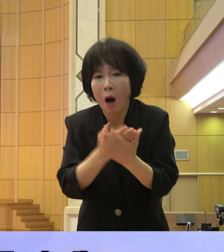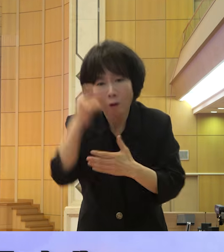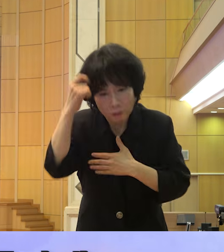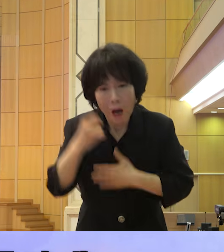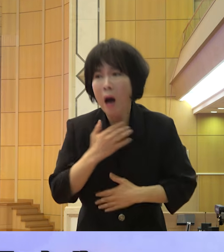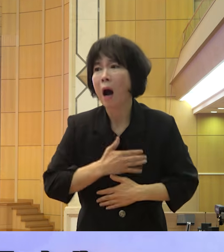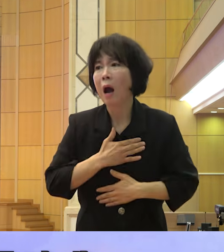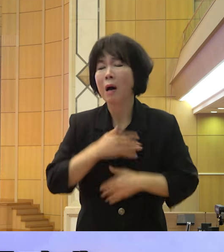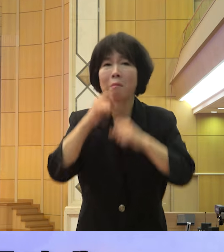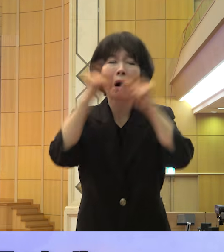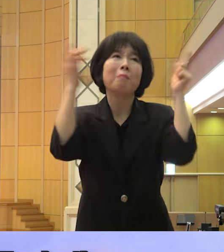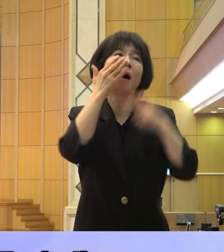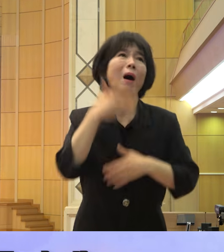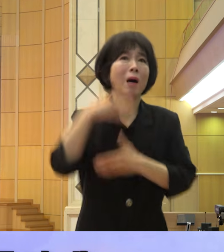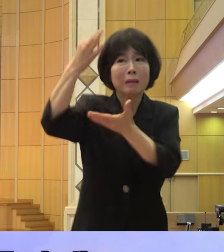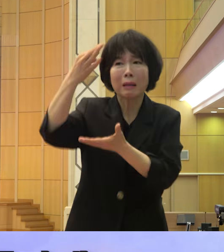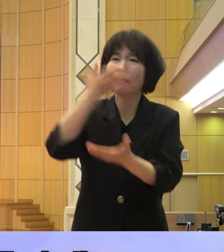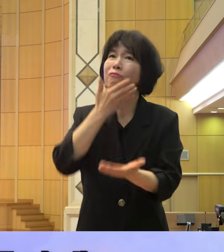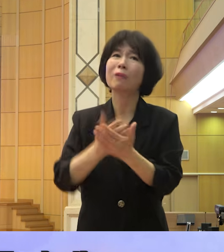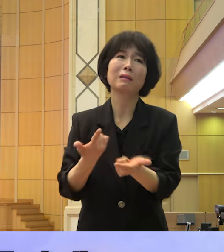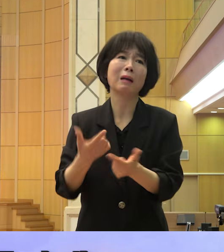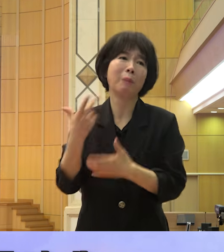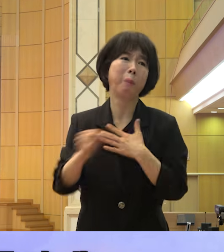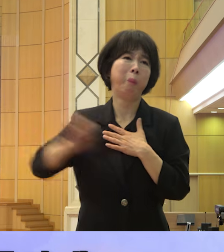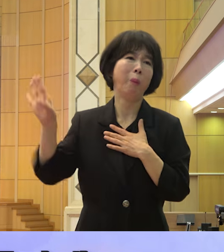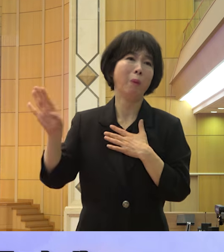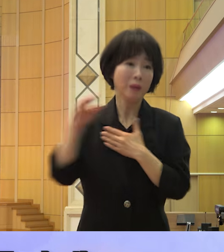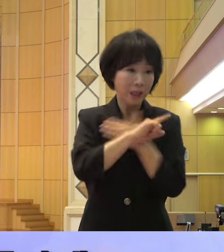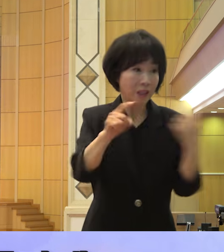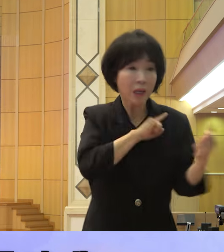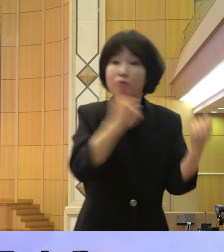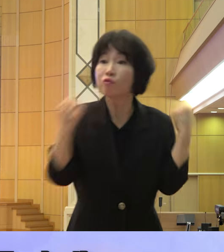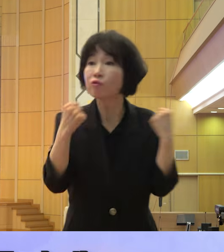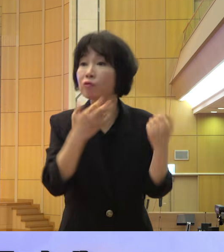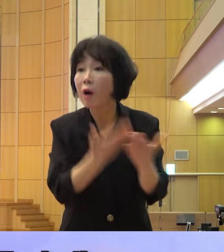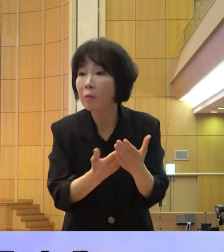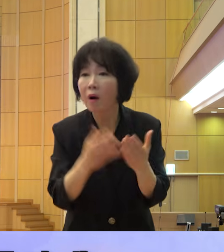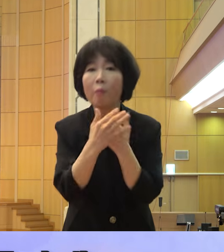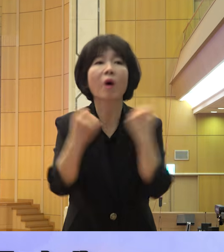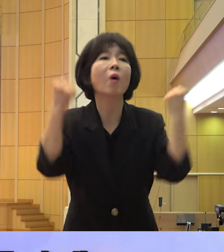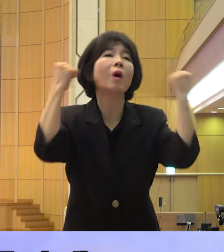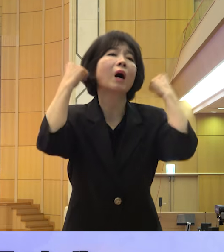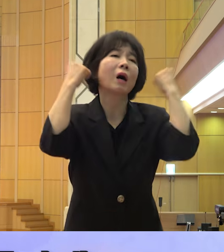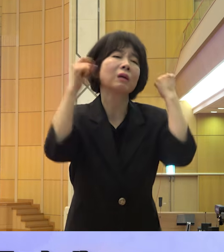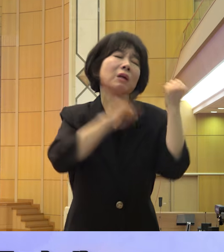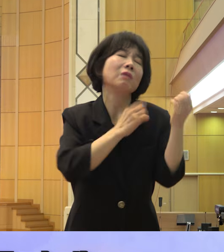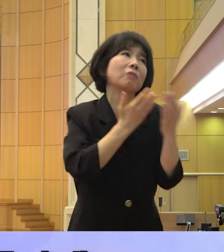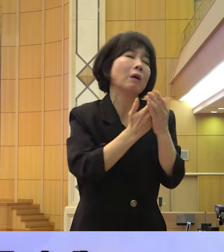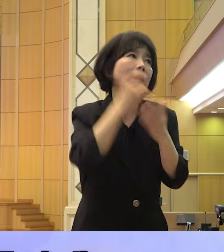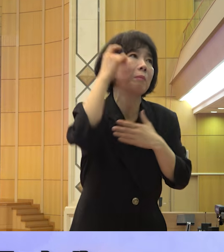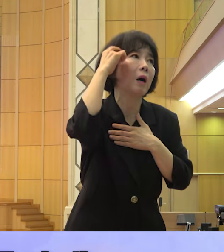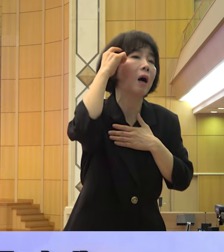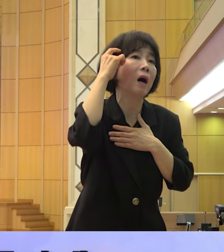되고 죽게 돼봐야 생명의 귀중성도 알게 되는 거예요. 그전에는요